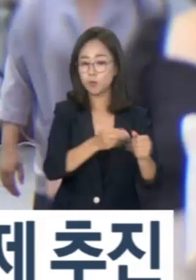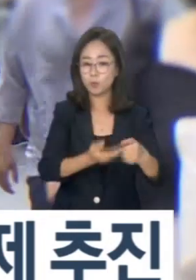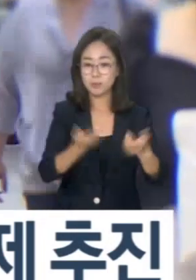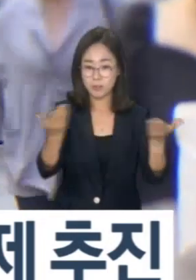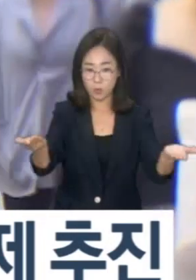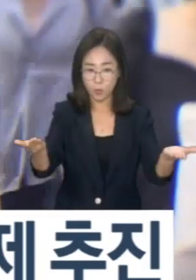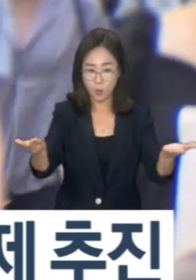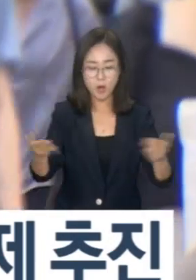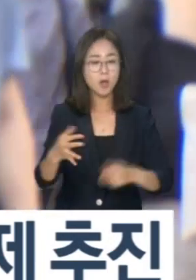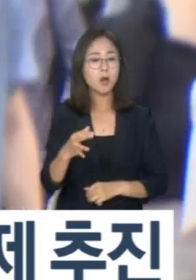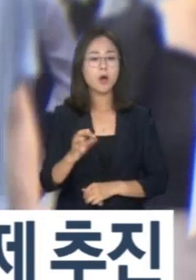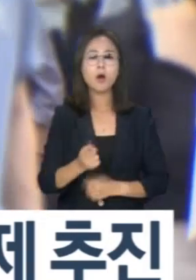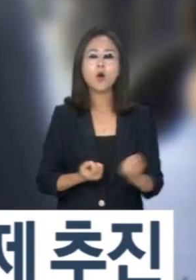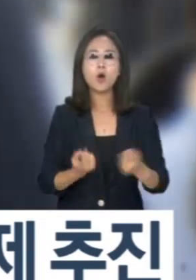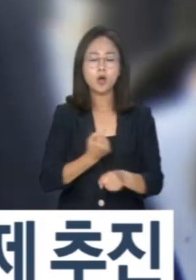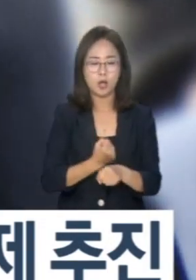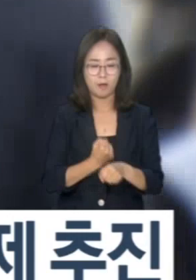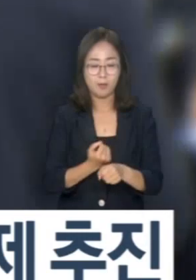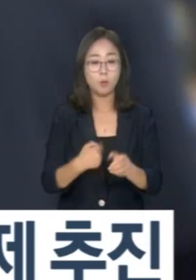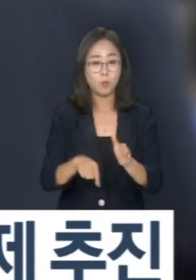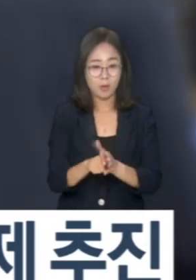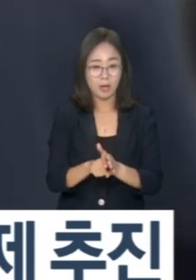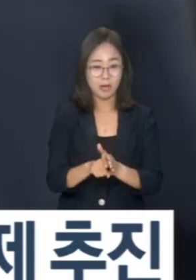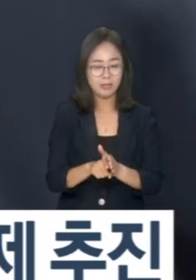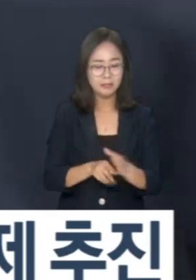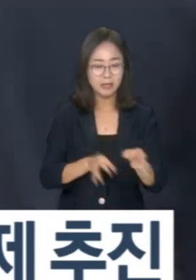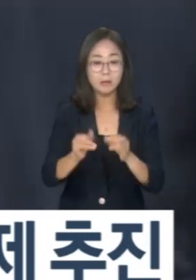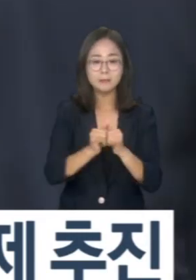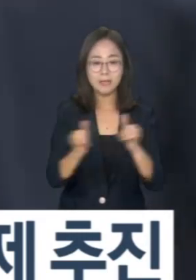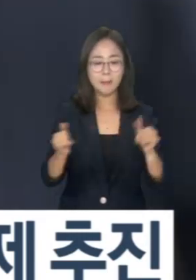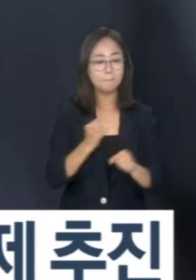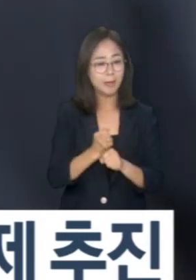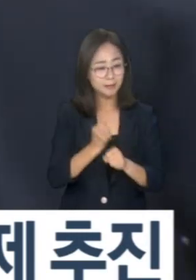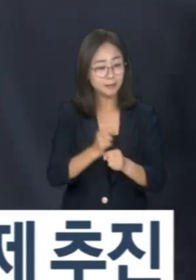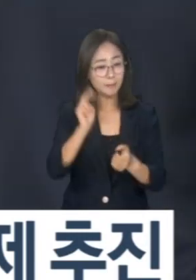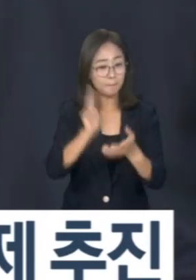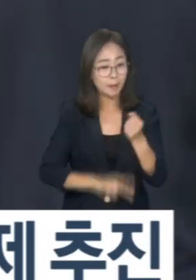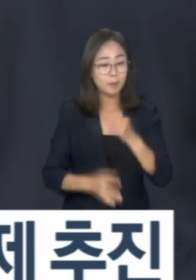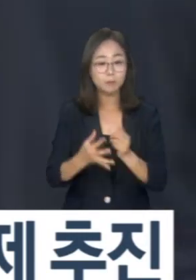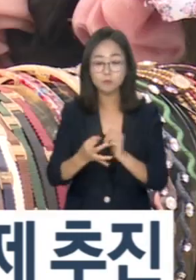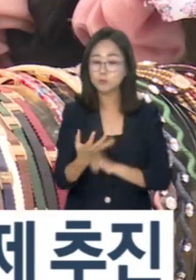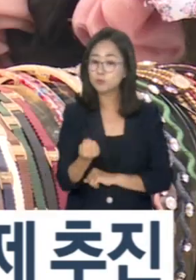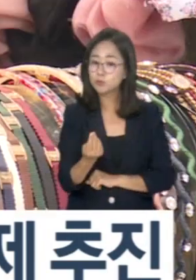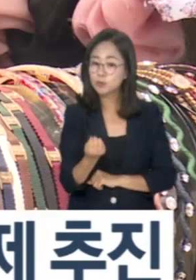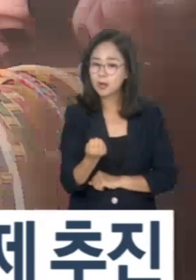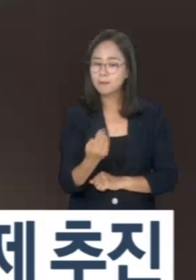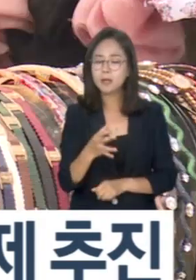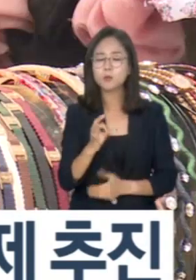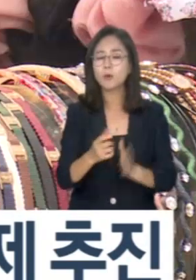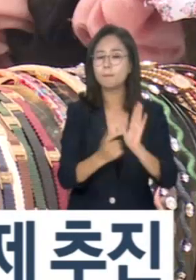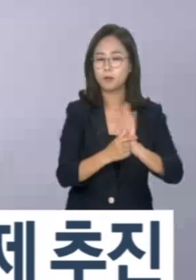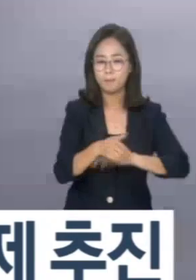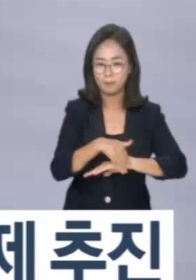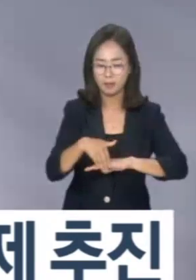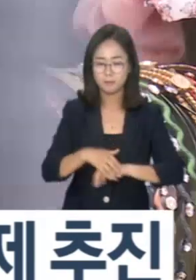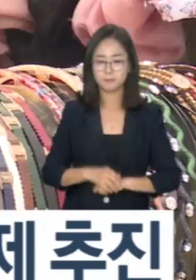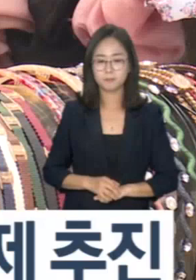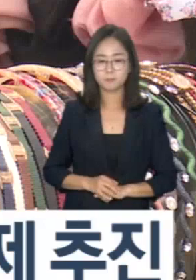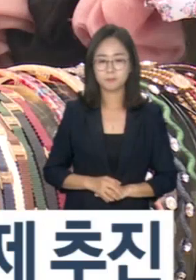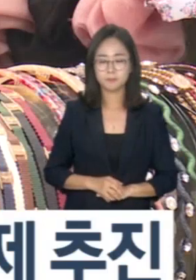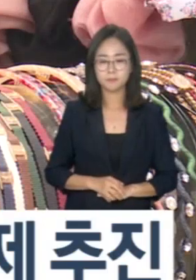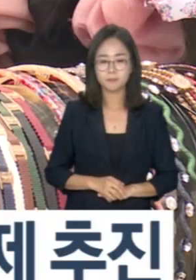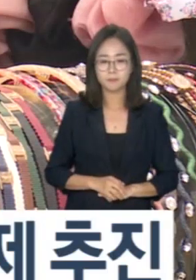제공하고 업체간 경쟁을 촉진하기 위해 사업자가 생산하고 판매하는 물품의 가격을 표시하도록 하는 제도입니다